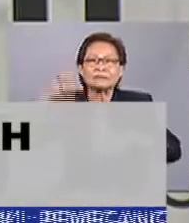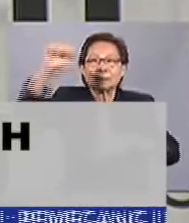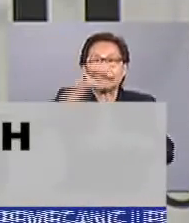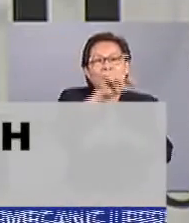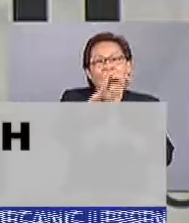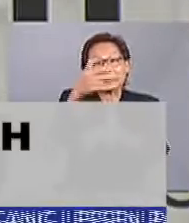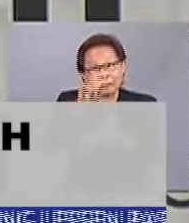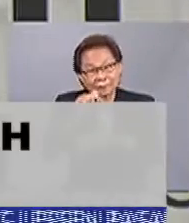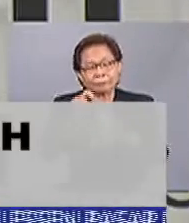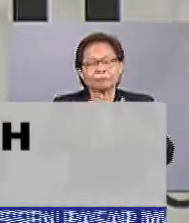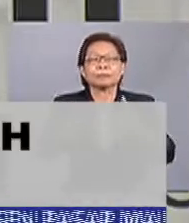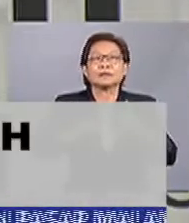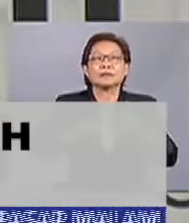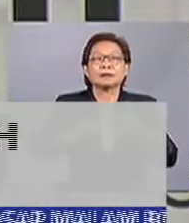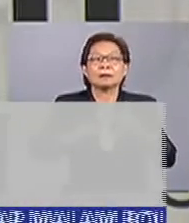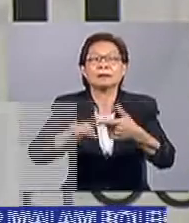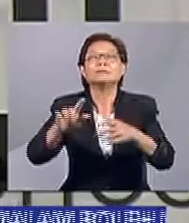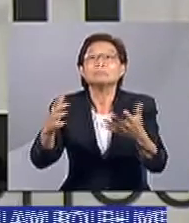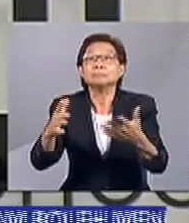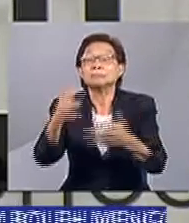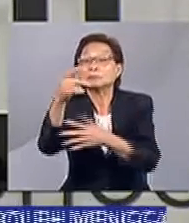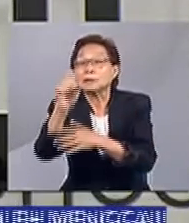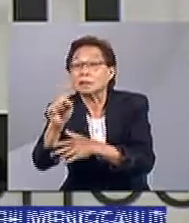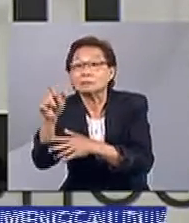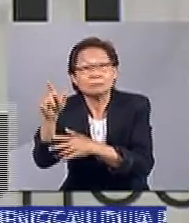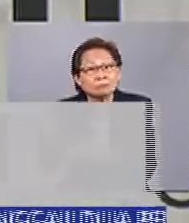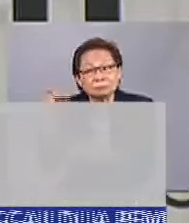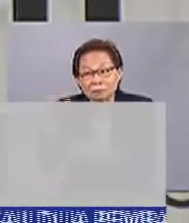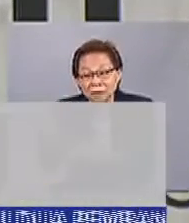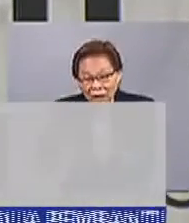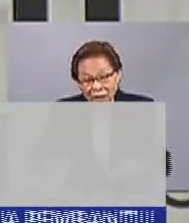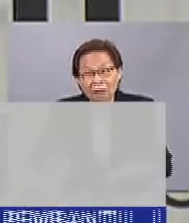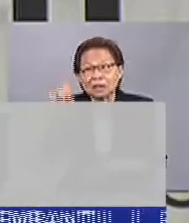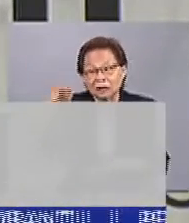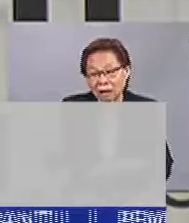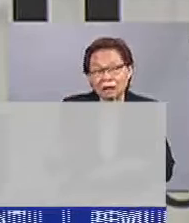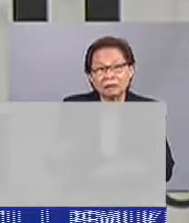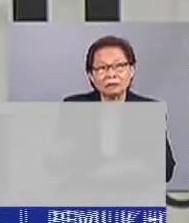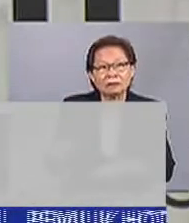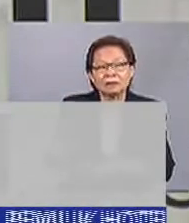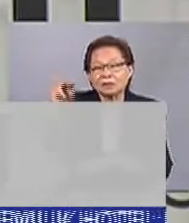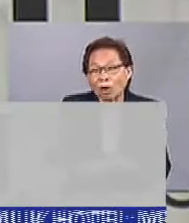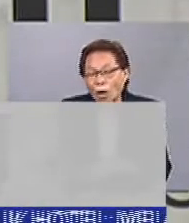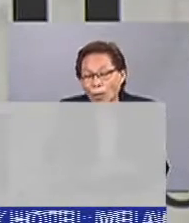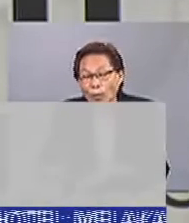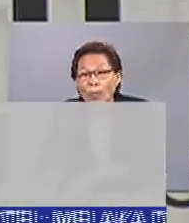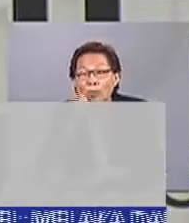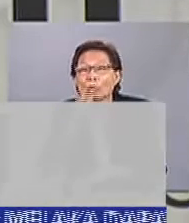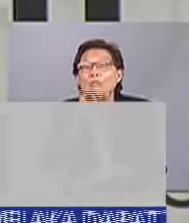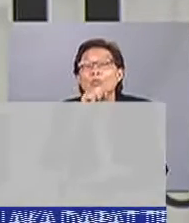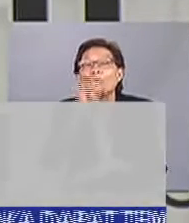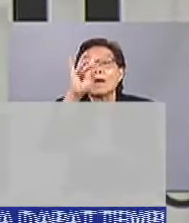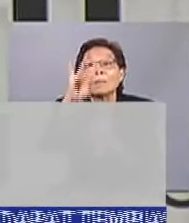itu dilligas dana casing lebih melibatkan Seorang akan akan ada wanita umpuan bumbu 8